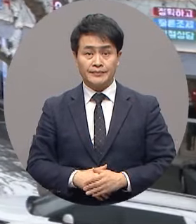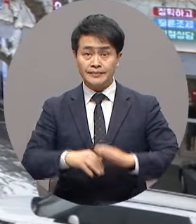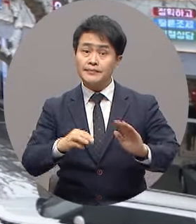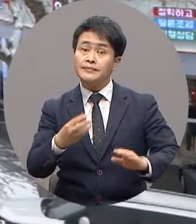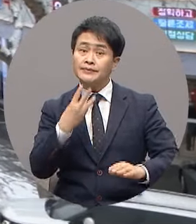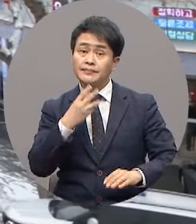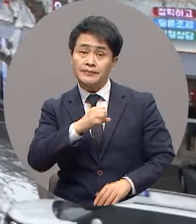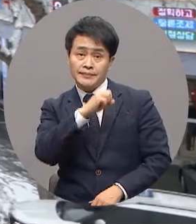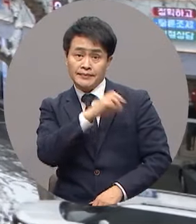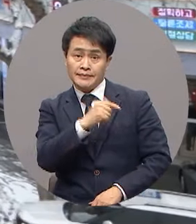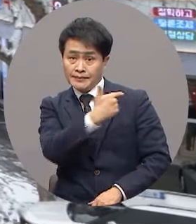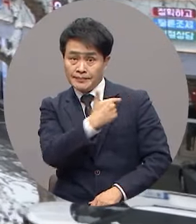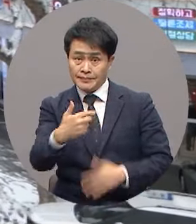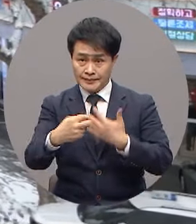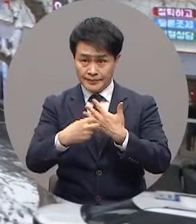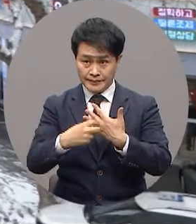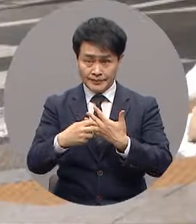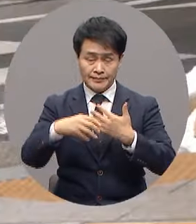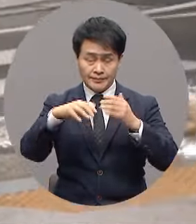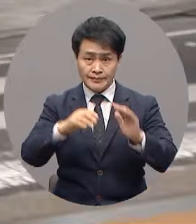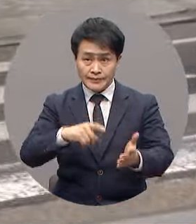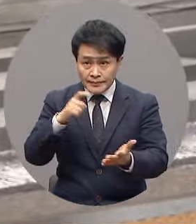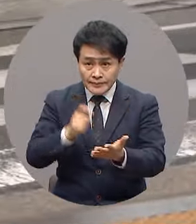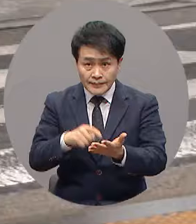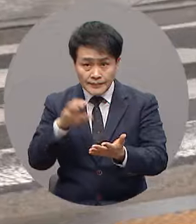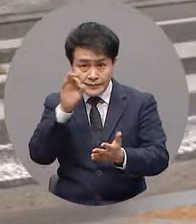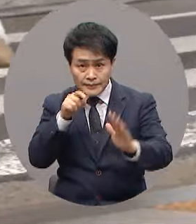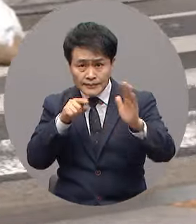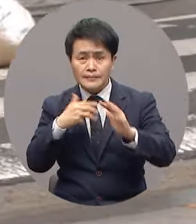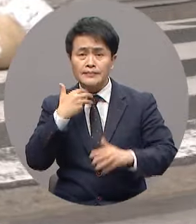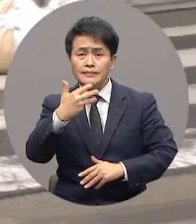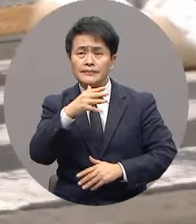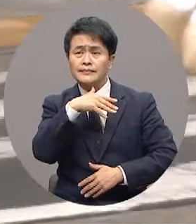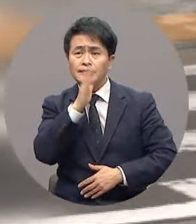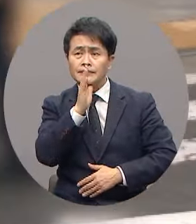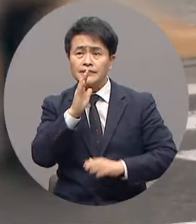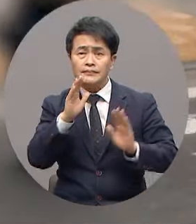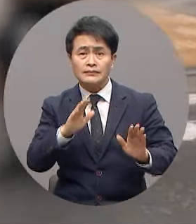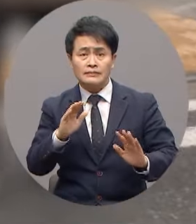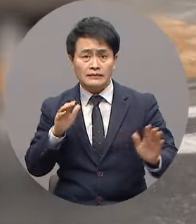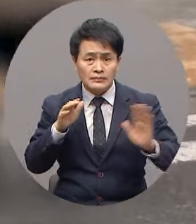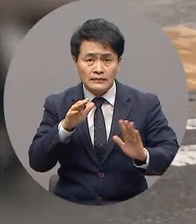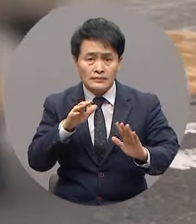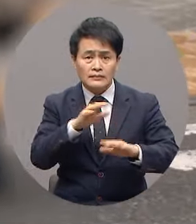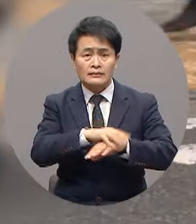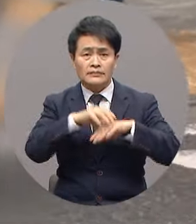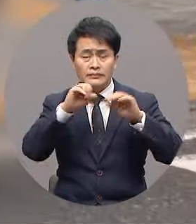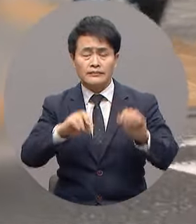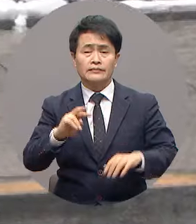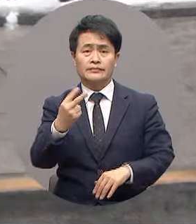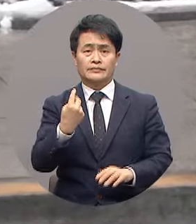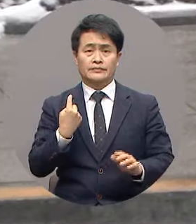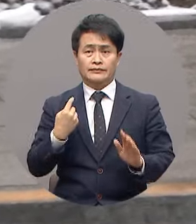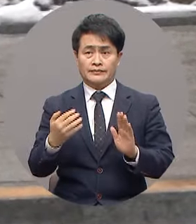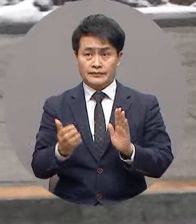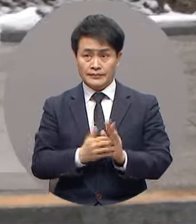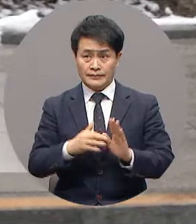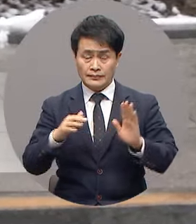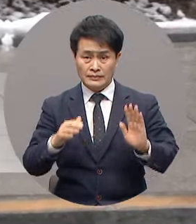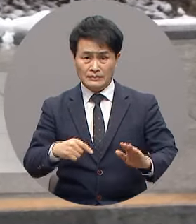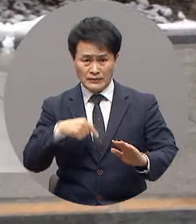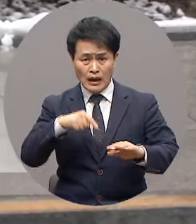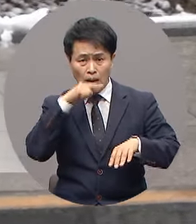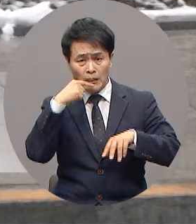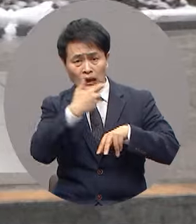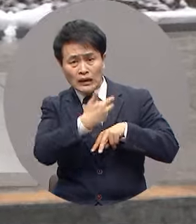서울 신촌의 한 대형병원. 응급실을 찾았던 80대 노인이 발길을 돌려 되돌아 나오고 있습니다. 다리 밑으로